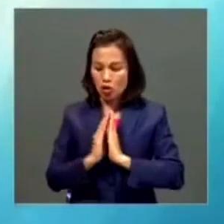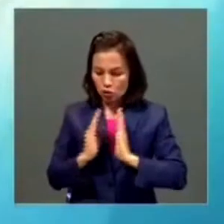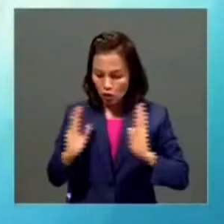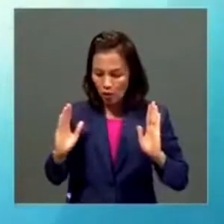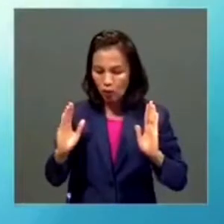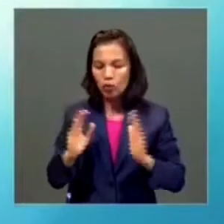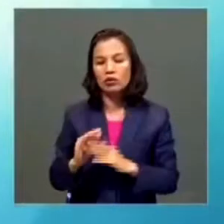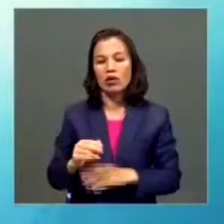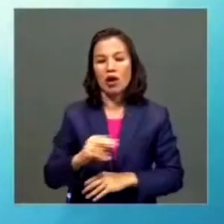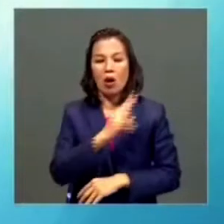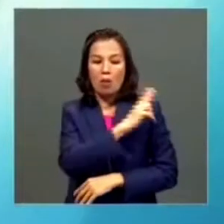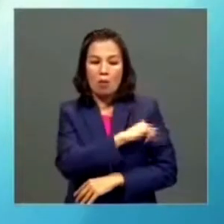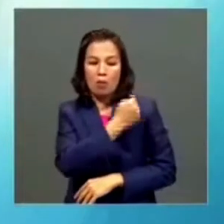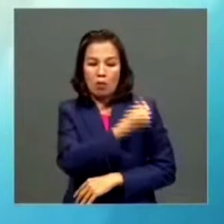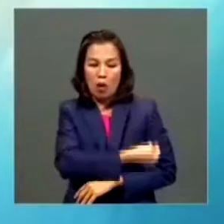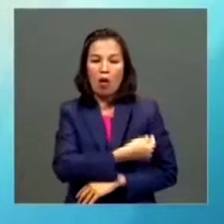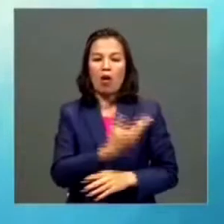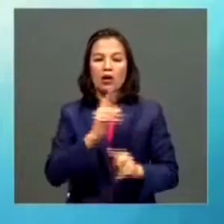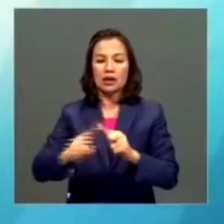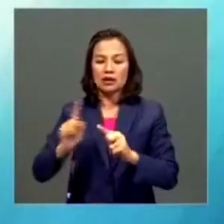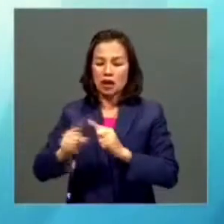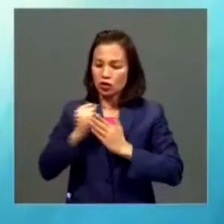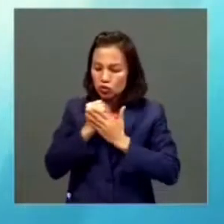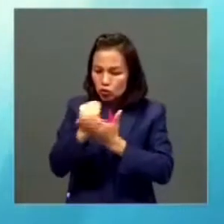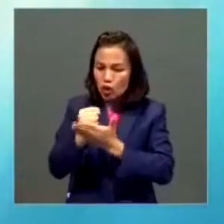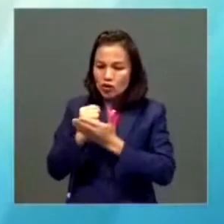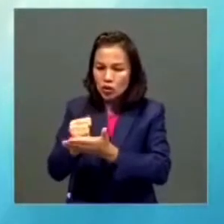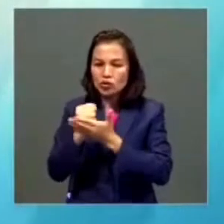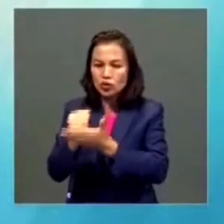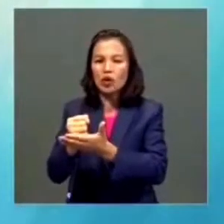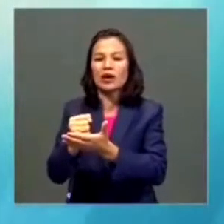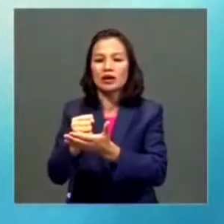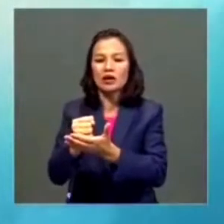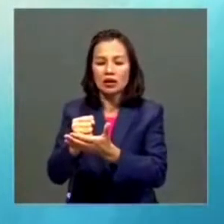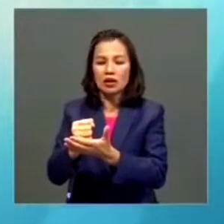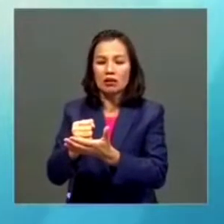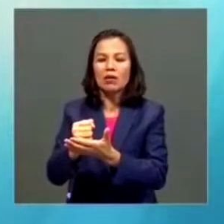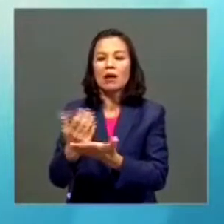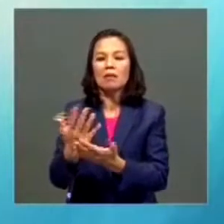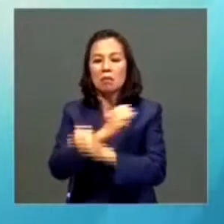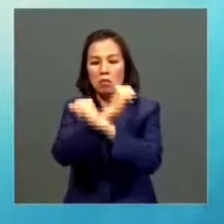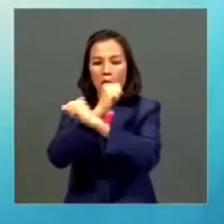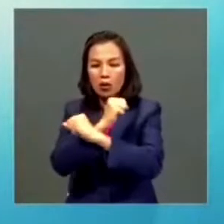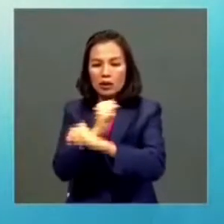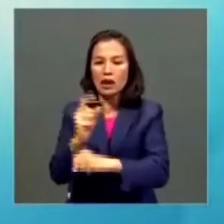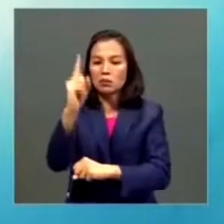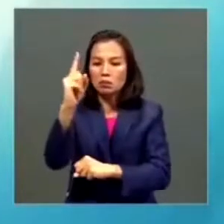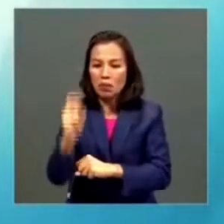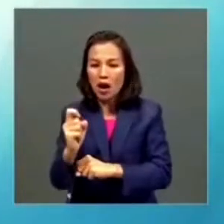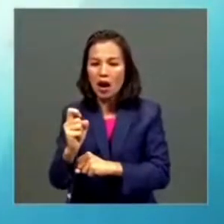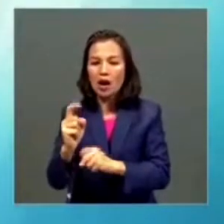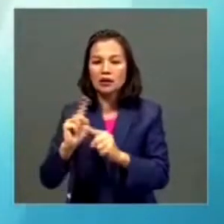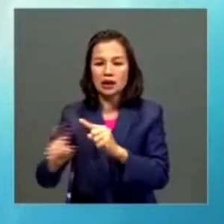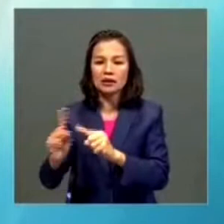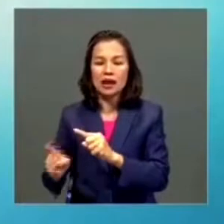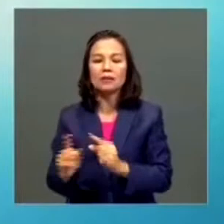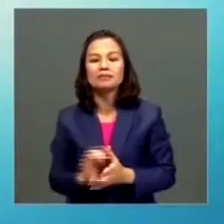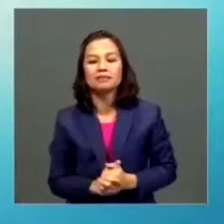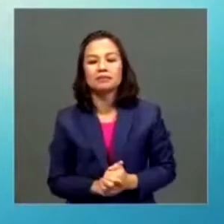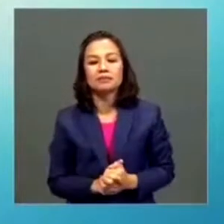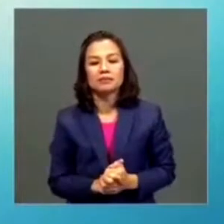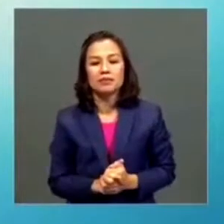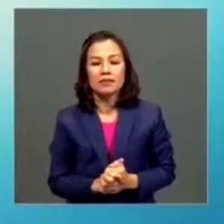ตรึงกำลังรักษากันอย่างเต็มที่เพื่อให้ทุกๆคนไม่จากไปจากโรคนี้ด้วยโรคนี้นะ